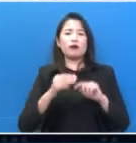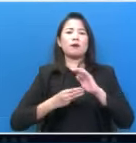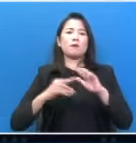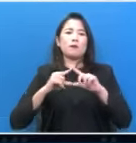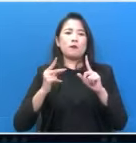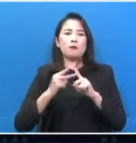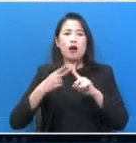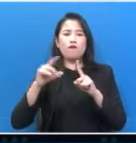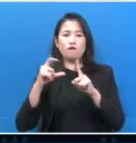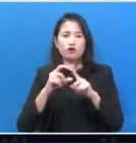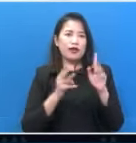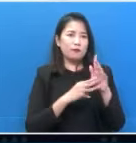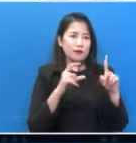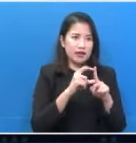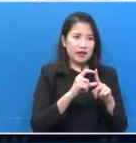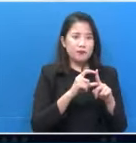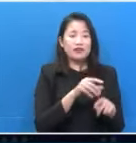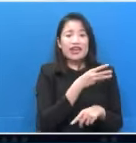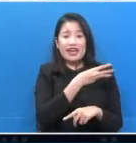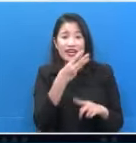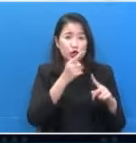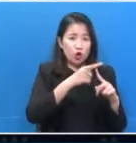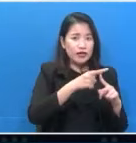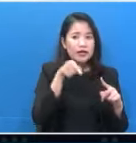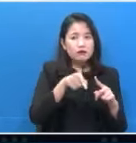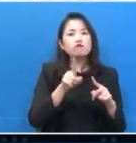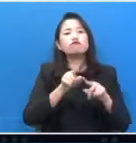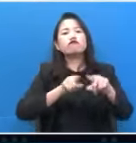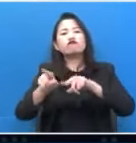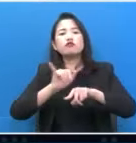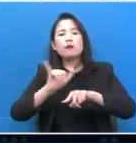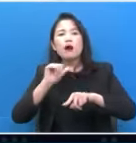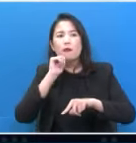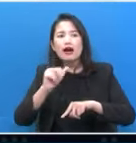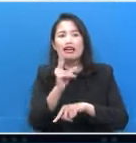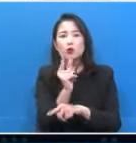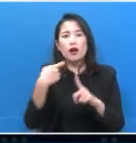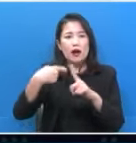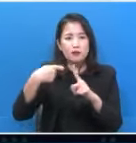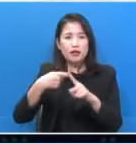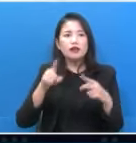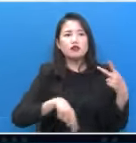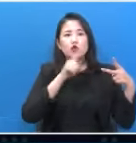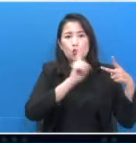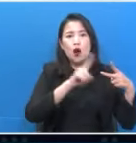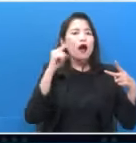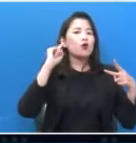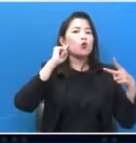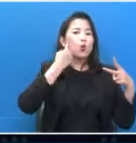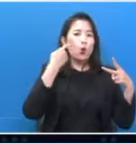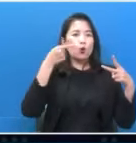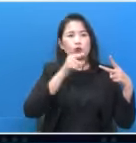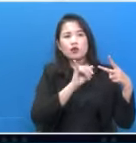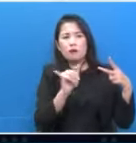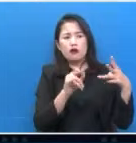di survei cawapres kami. Kemudian ada di posisi 3 ada Sandiaga Uno dan posisi 4 ada Mahfud MD, di mana Pak Mahfud